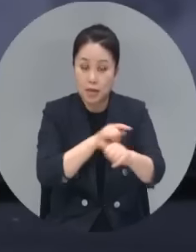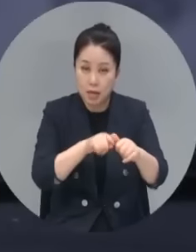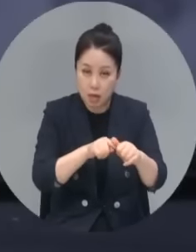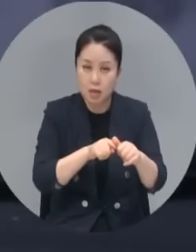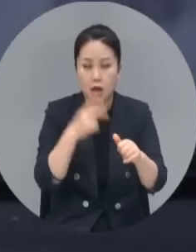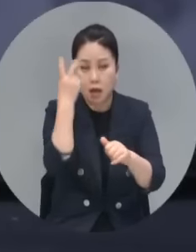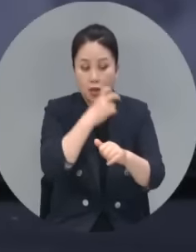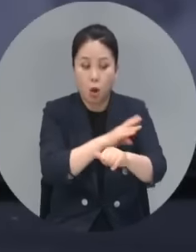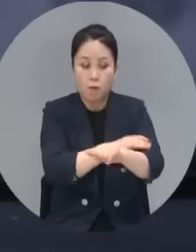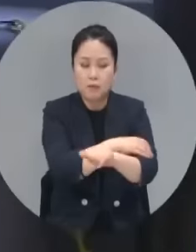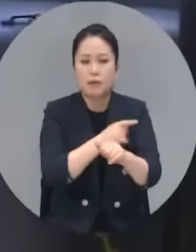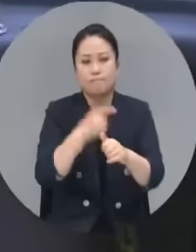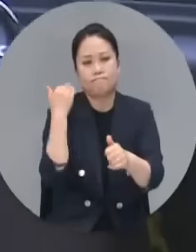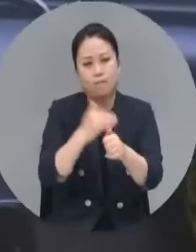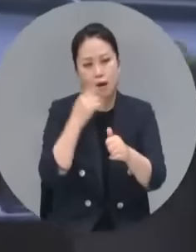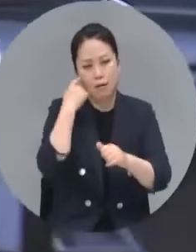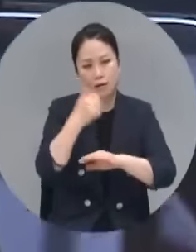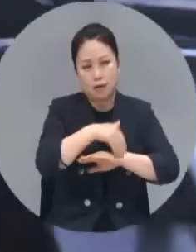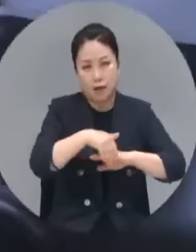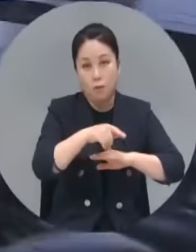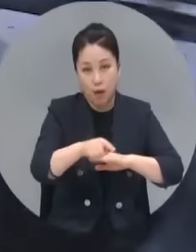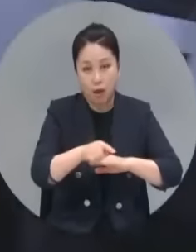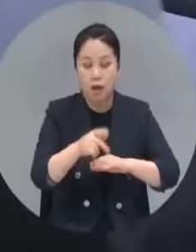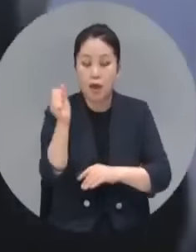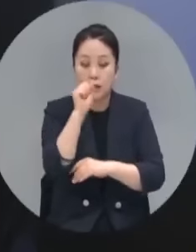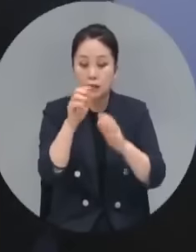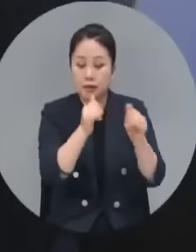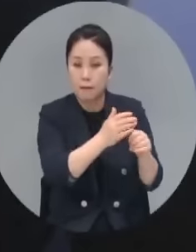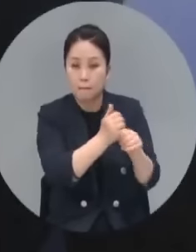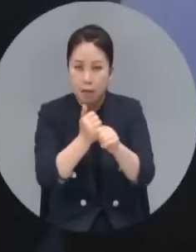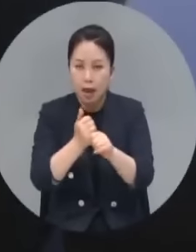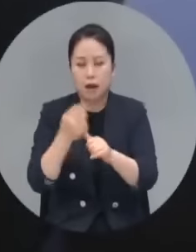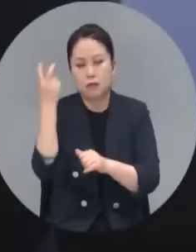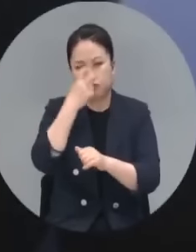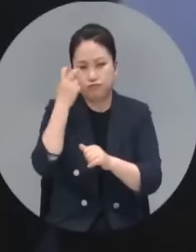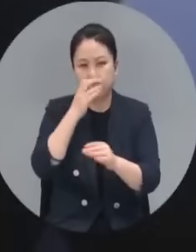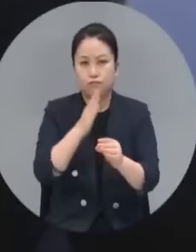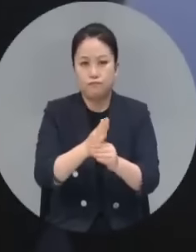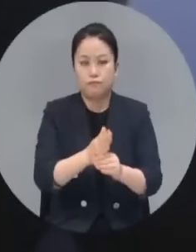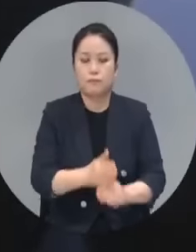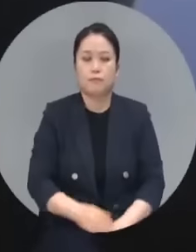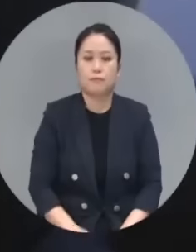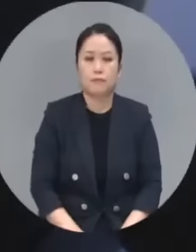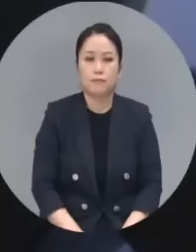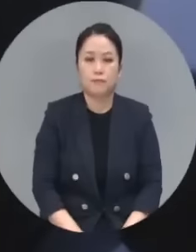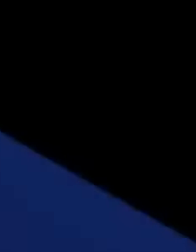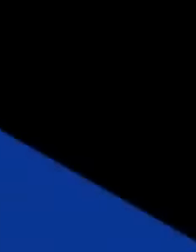기사를 도로교통법 위반 혐의로 입건해 수사하고 있습니다. MBC 뉴스 김윤아입니다.